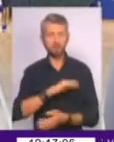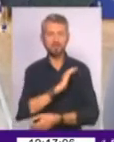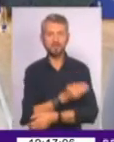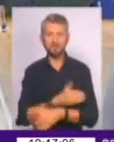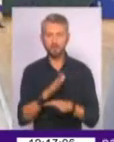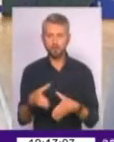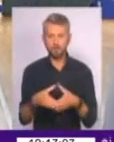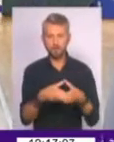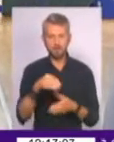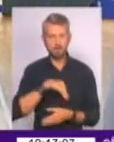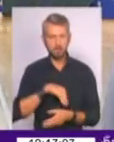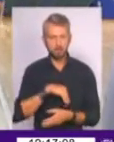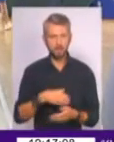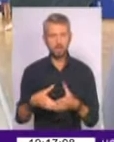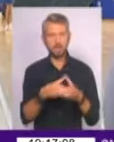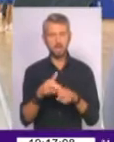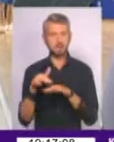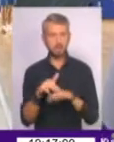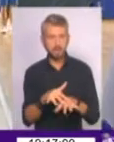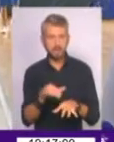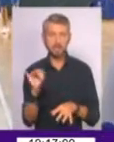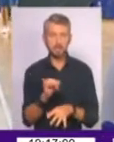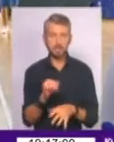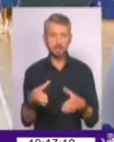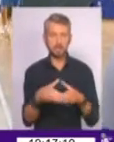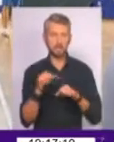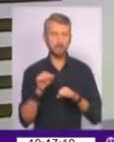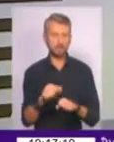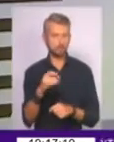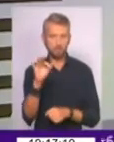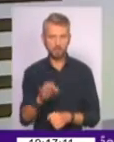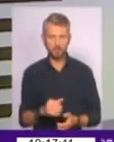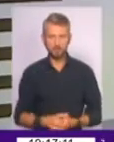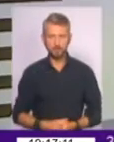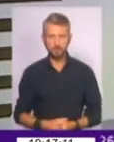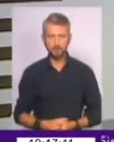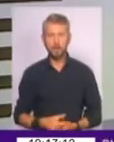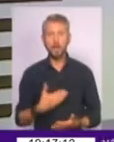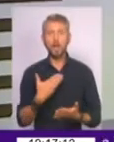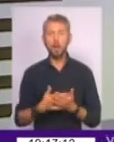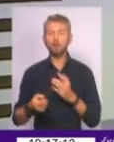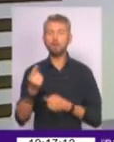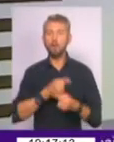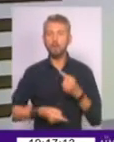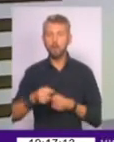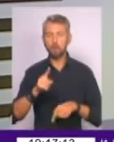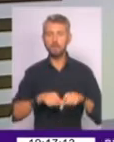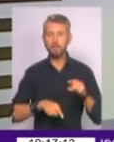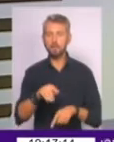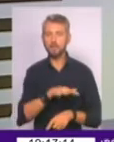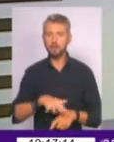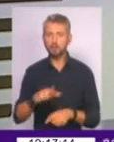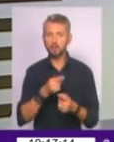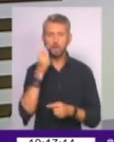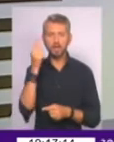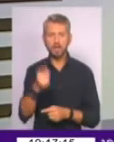в командном духе, команда нападений. Ну и в первую очередь команда защиты, это 100%. А от повертаються на батьківщину з